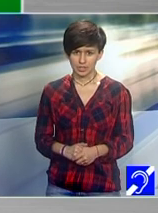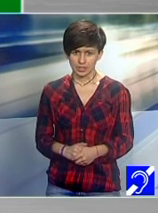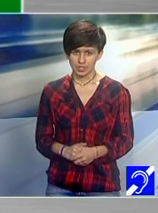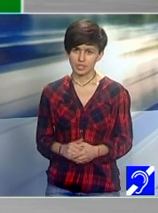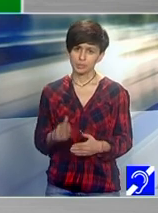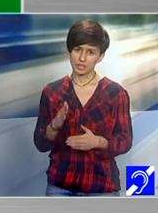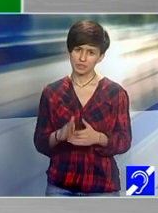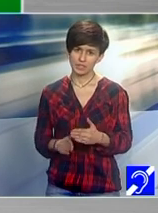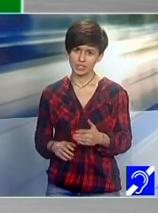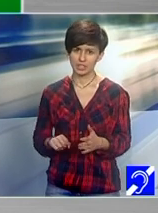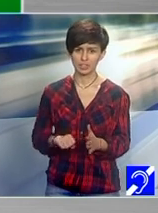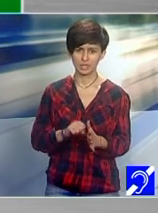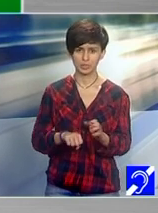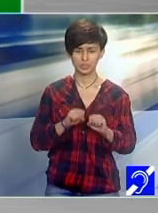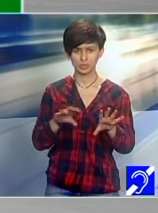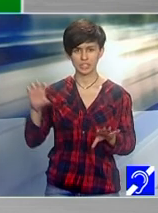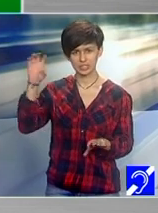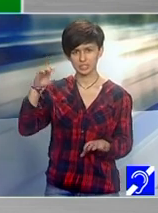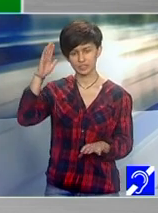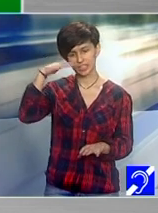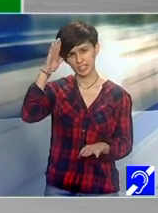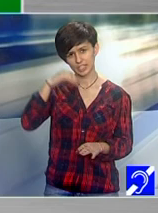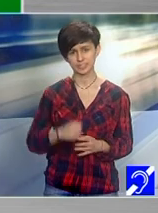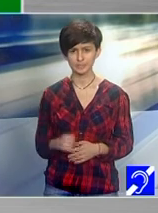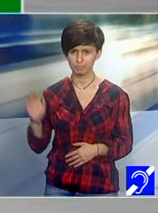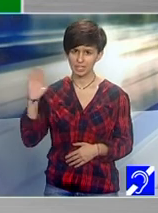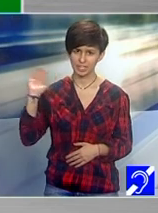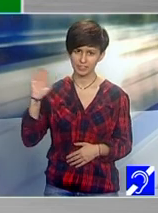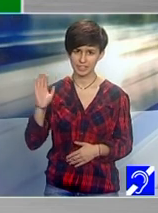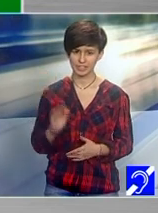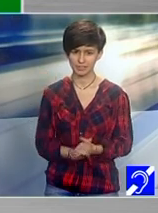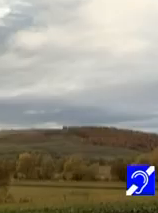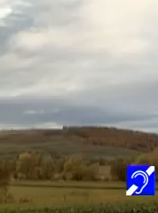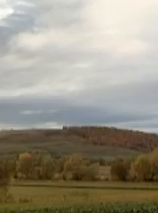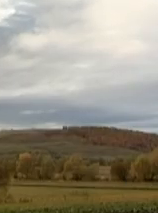doamnelor și domnilor, cam atât a fost emisiunea Transilvania la zi. Vă mulțumesc pentru atenție și vă doresc toate cele bune.